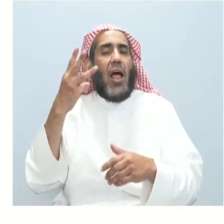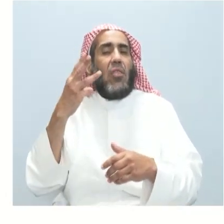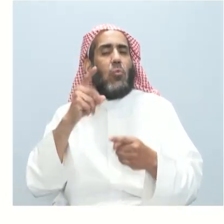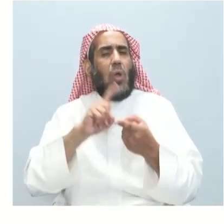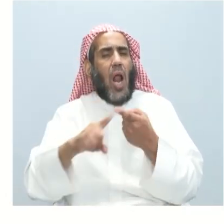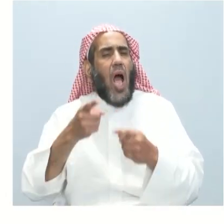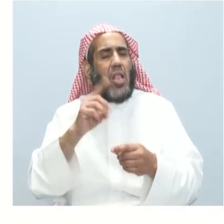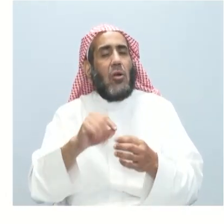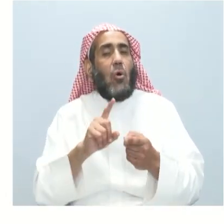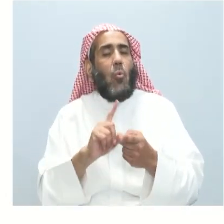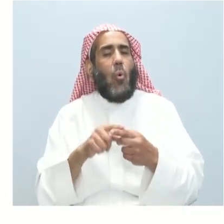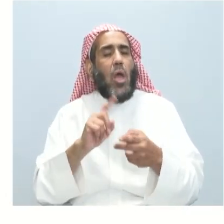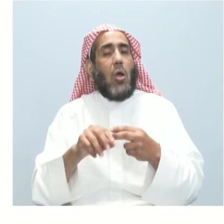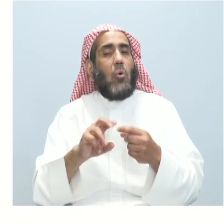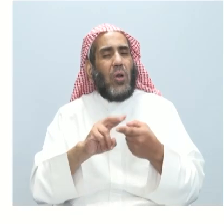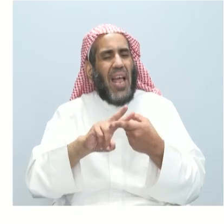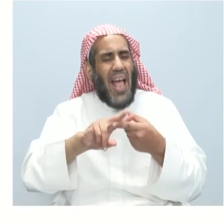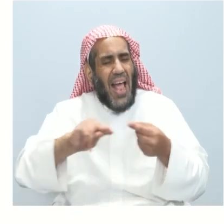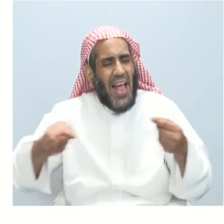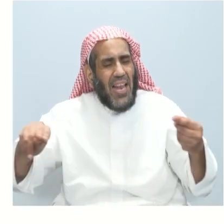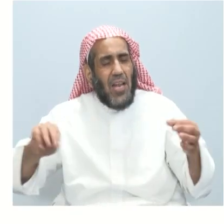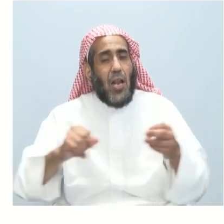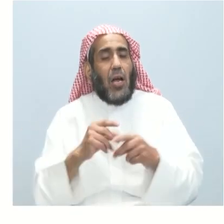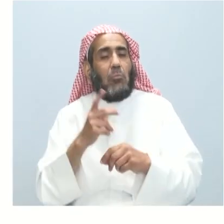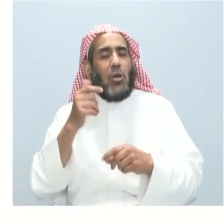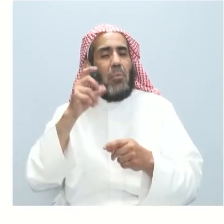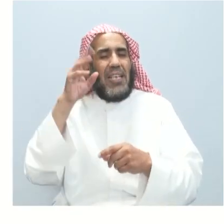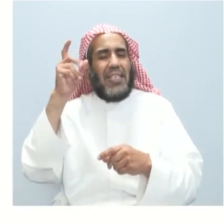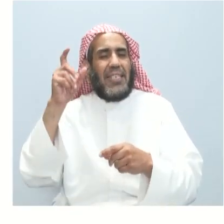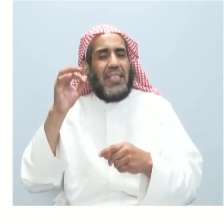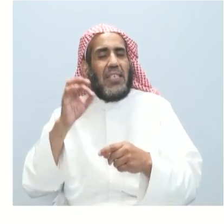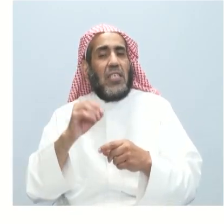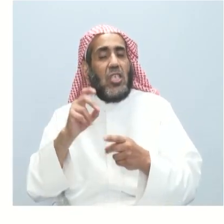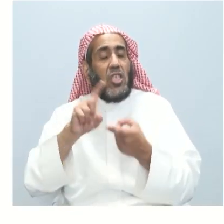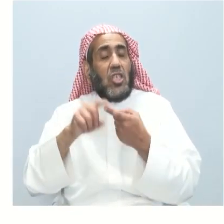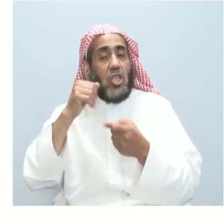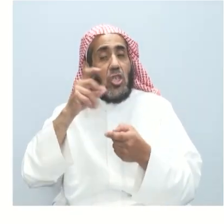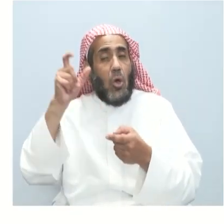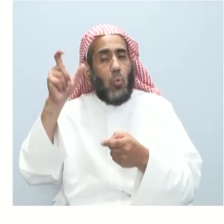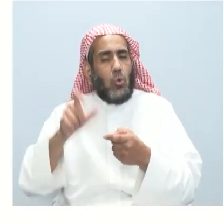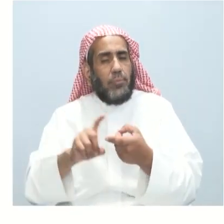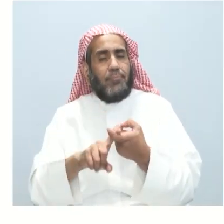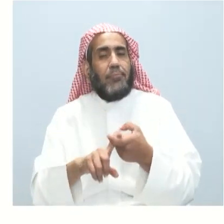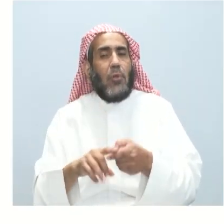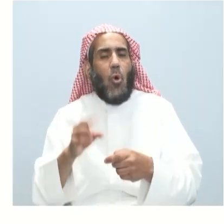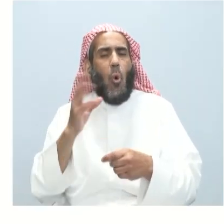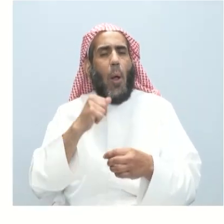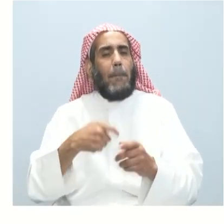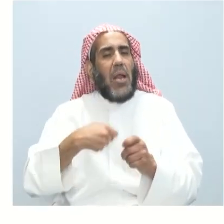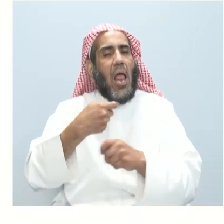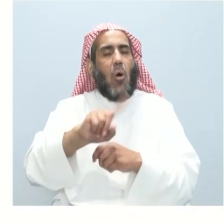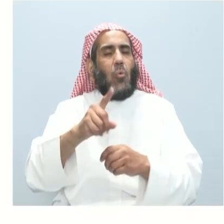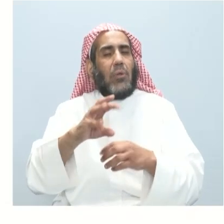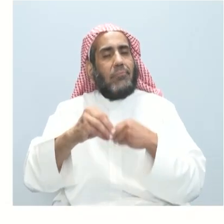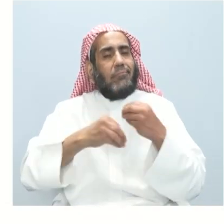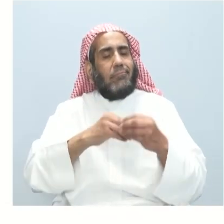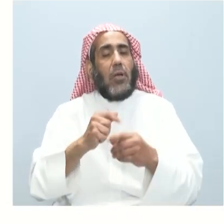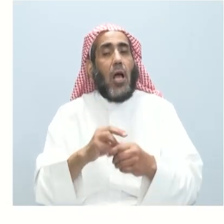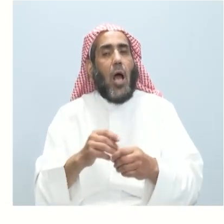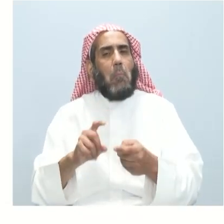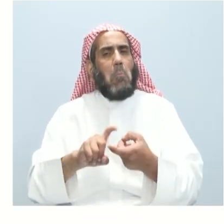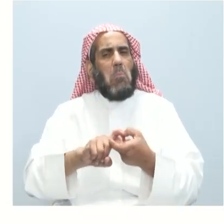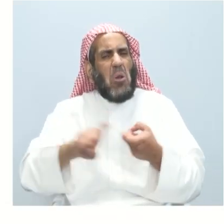طلقات ويكون حل العقد من قبل الزوج وبلا ويكون بلا عوض واما